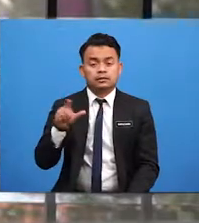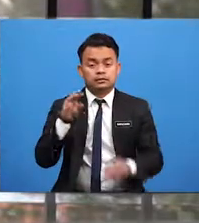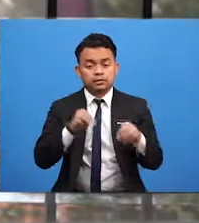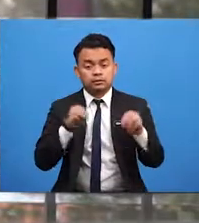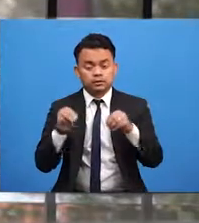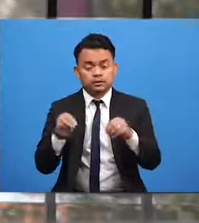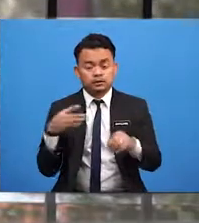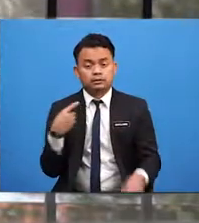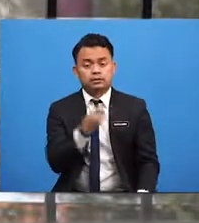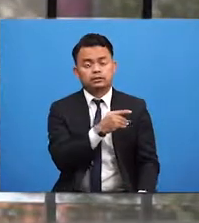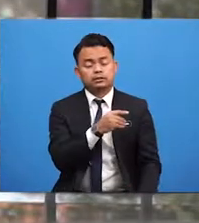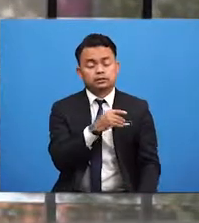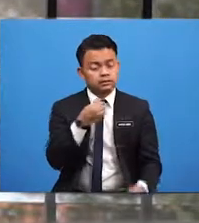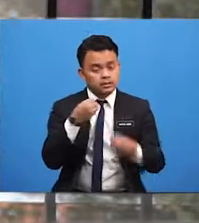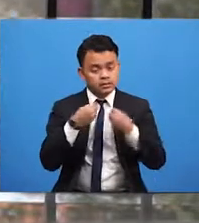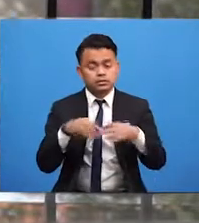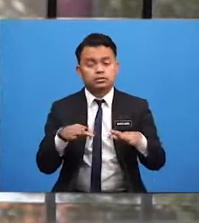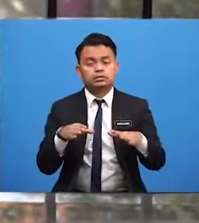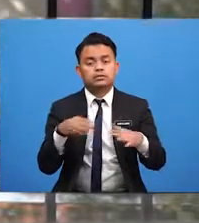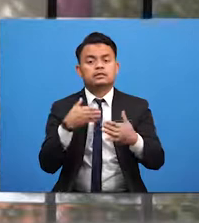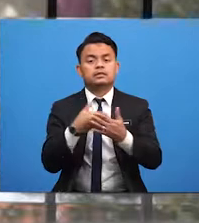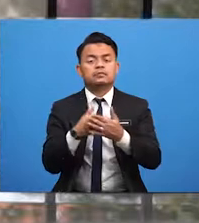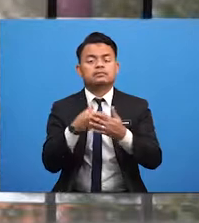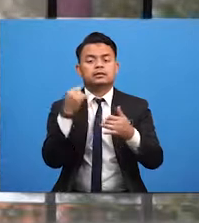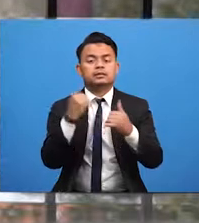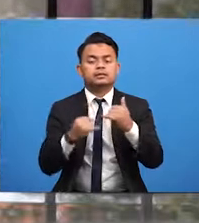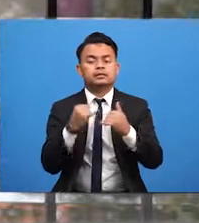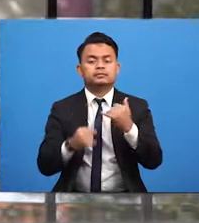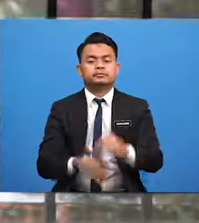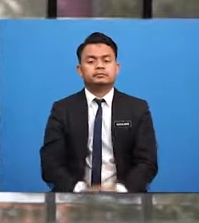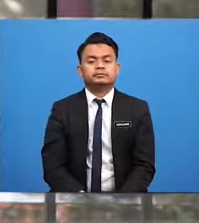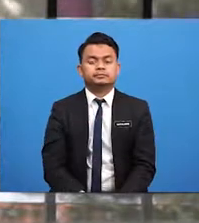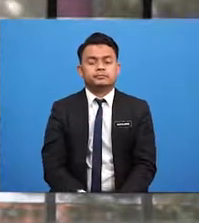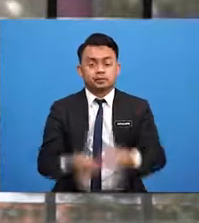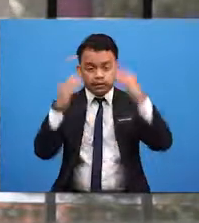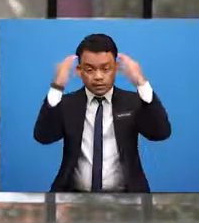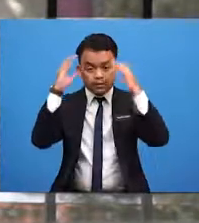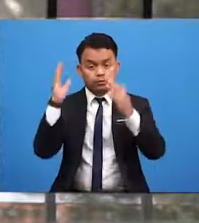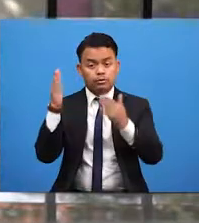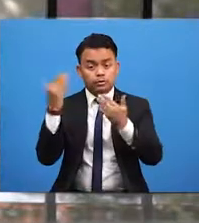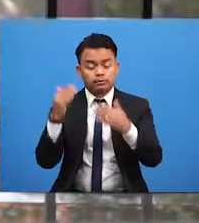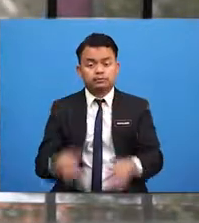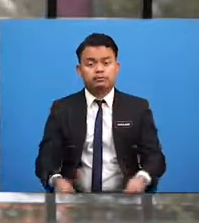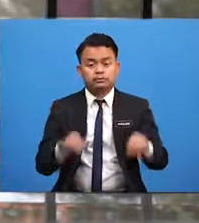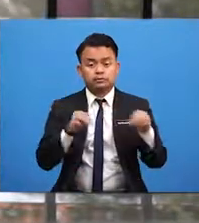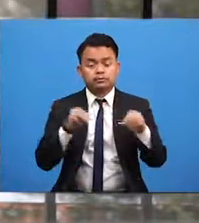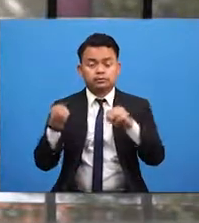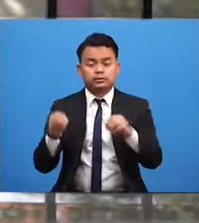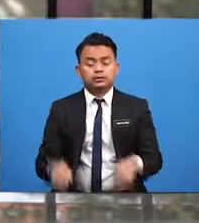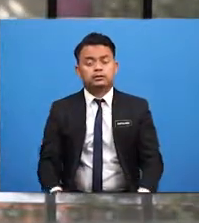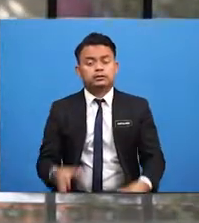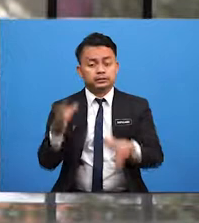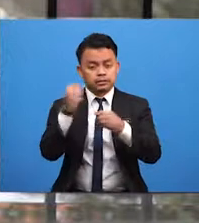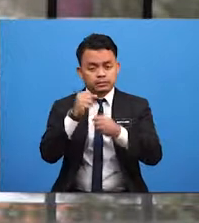Baiklah murid-murid, kita sudah sampai ke penghujung episod. Cikgu berharap